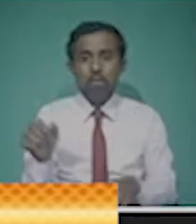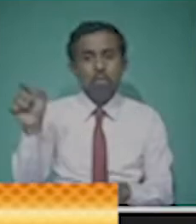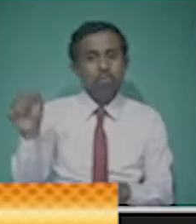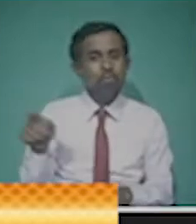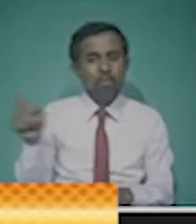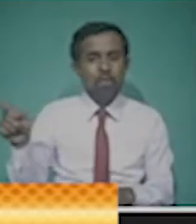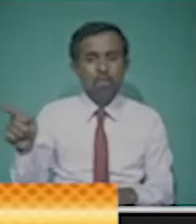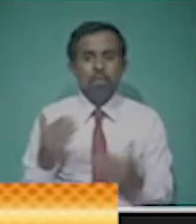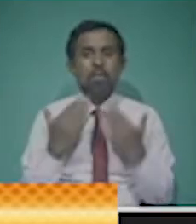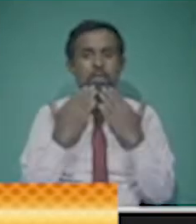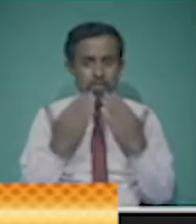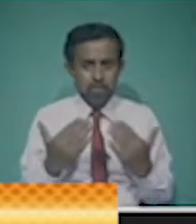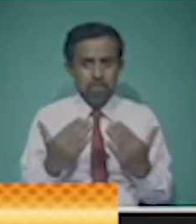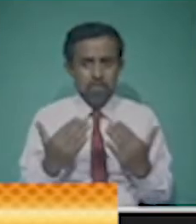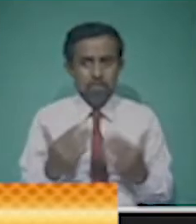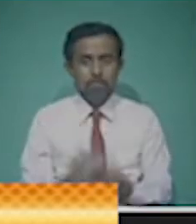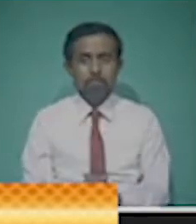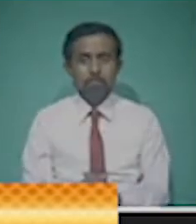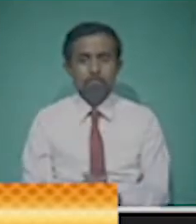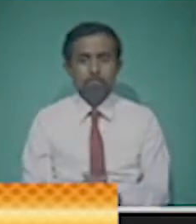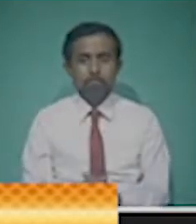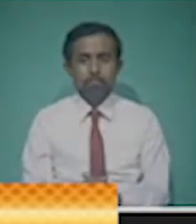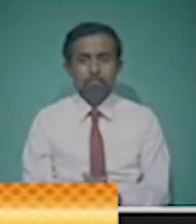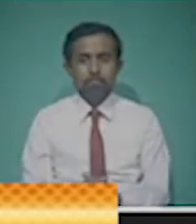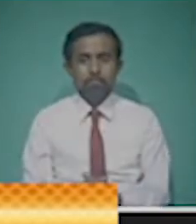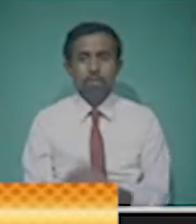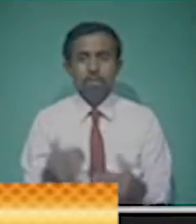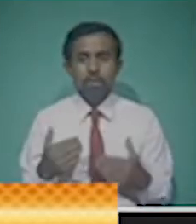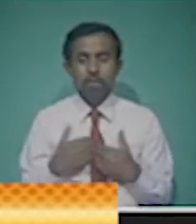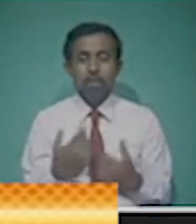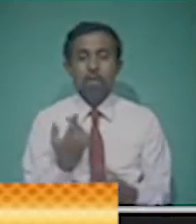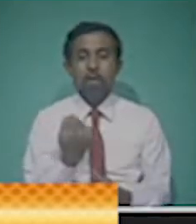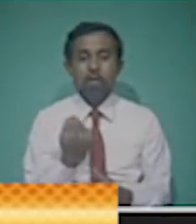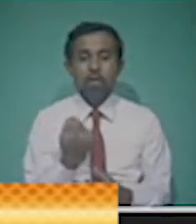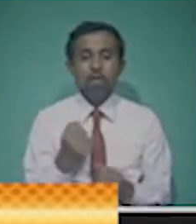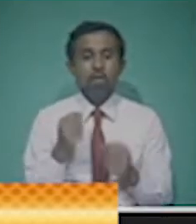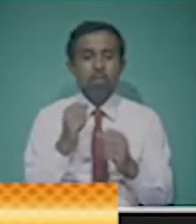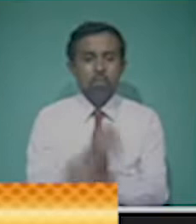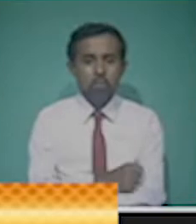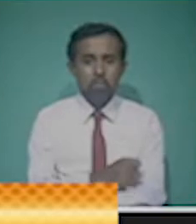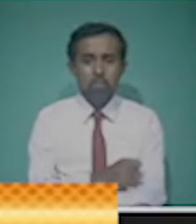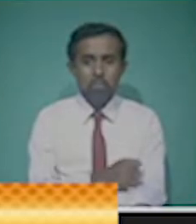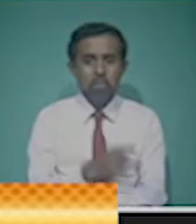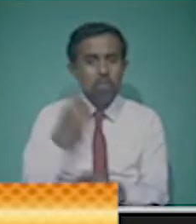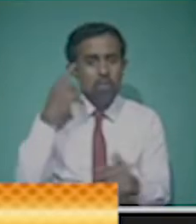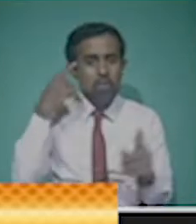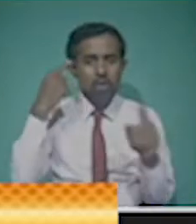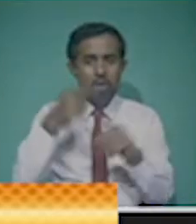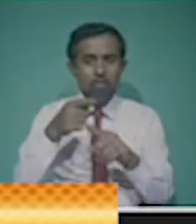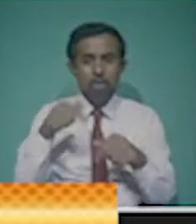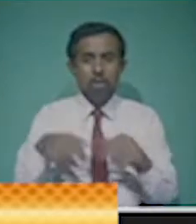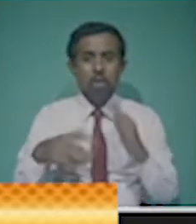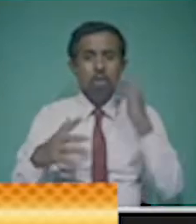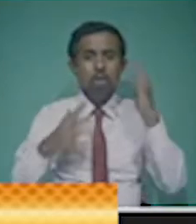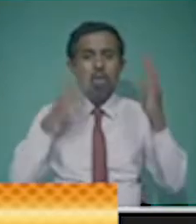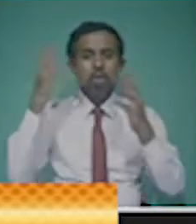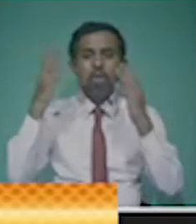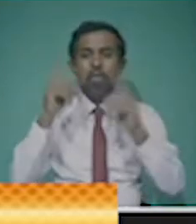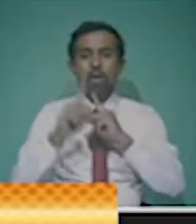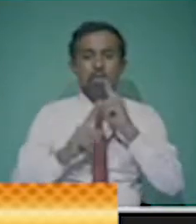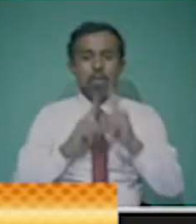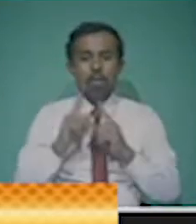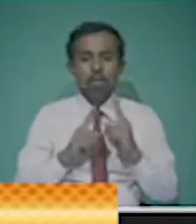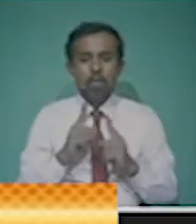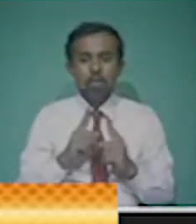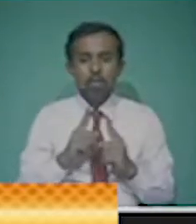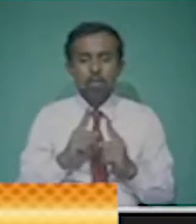cikurite, ulah kalau bilai parawala ka pesa padikirade, ini tan ini ulah kalau bihun pesa porla ka kerikirade. Anal, Malay makal ini nokum,